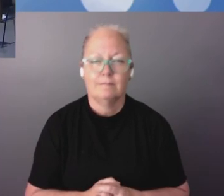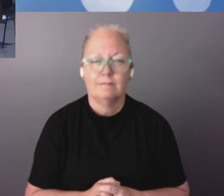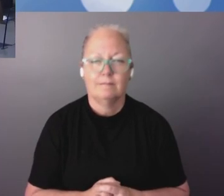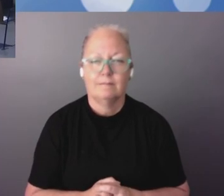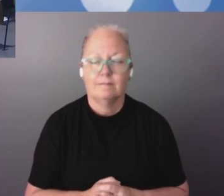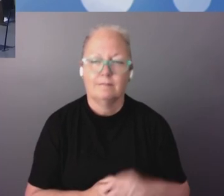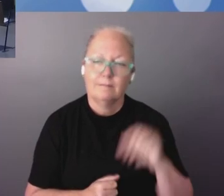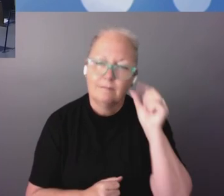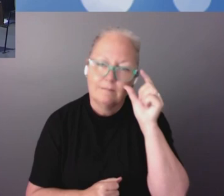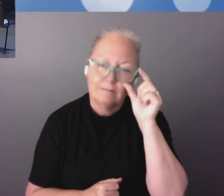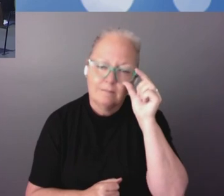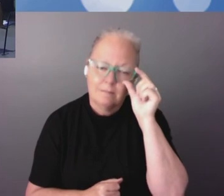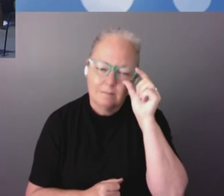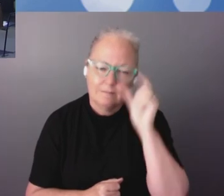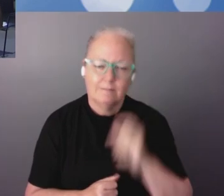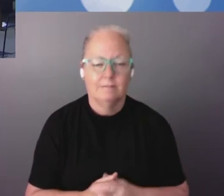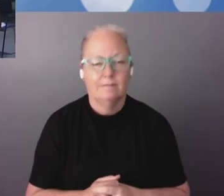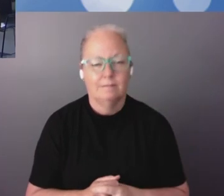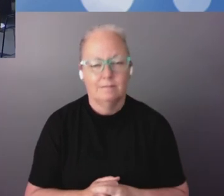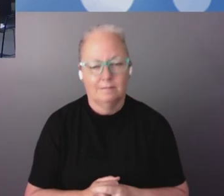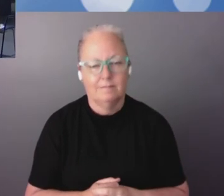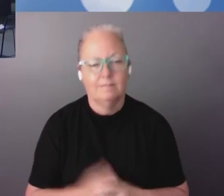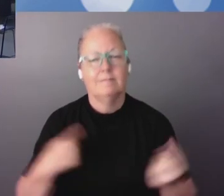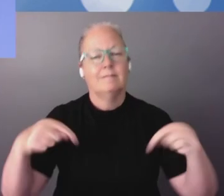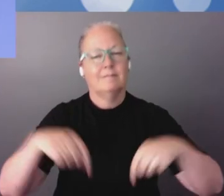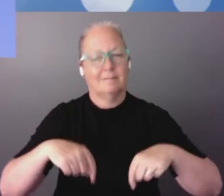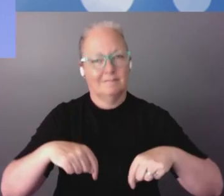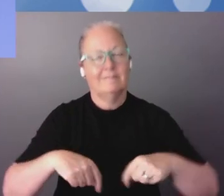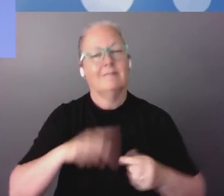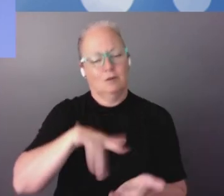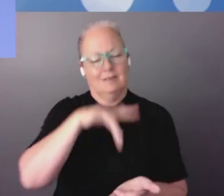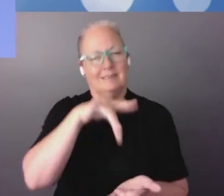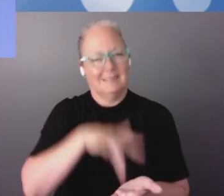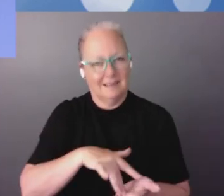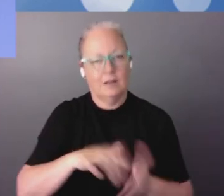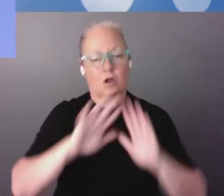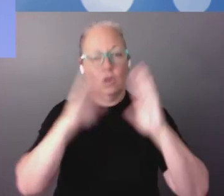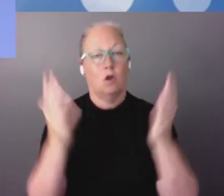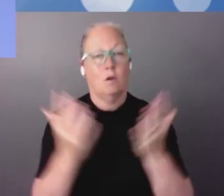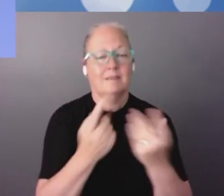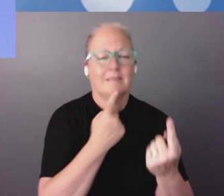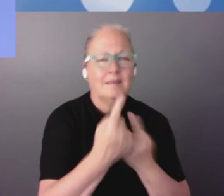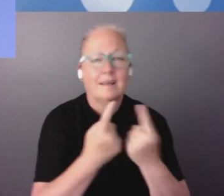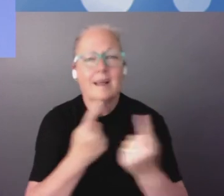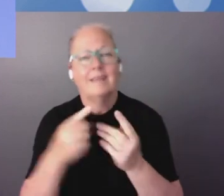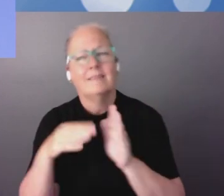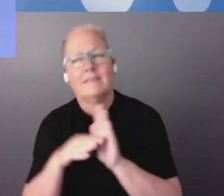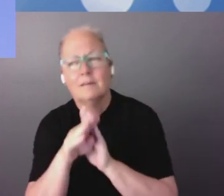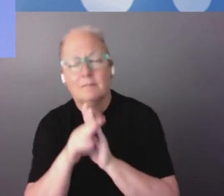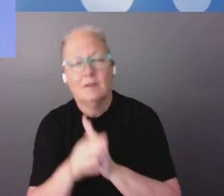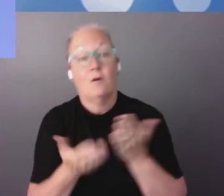Господин Марцин Крупа, мэр города Катовице. Это город, который